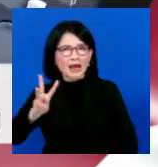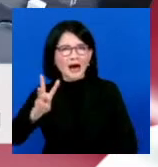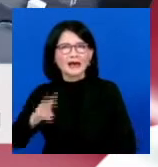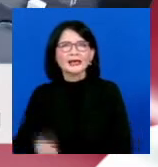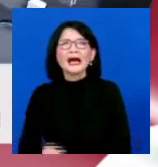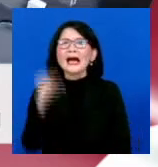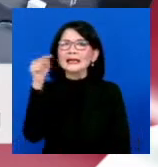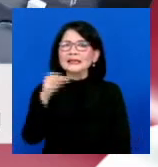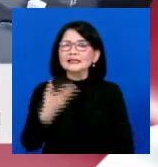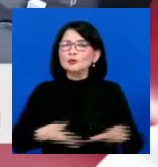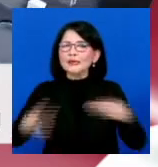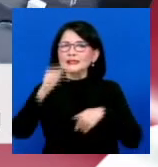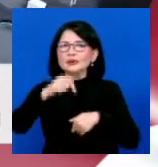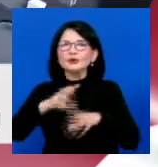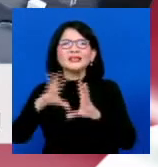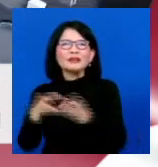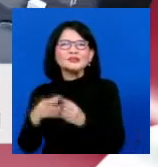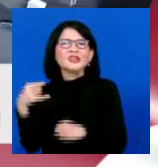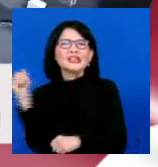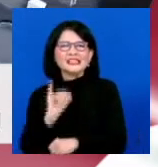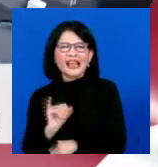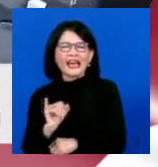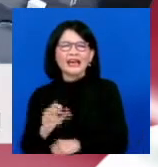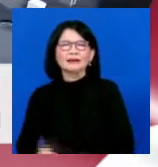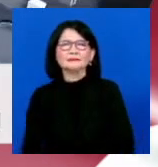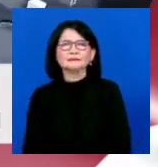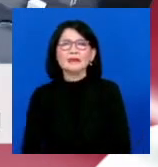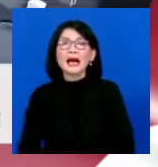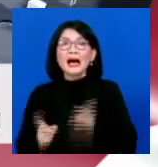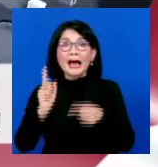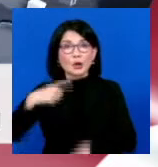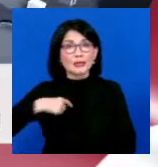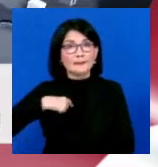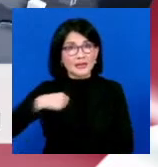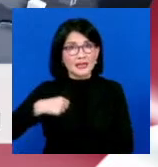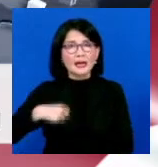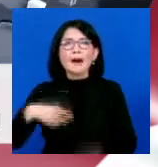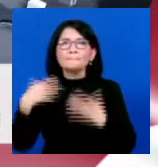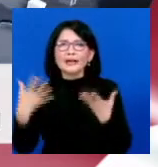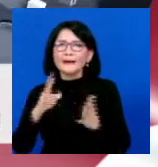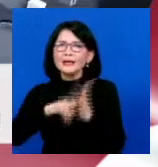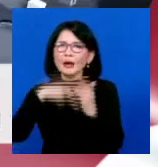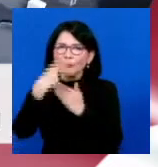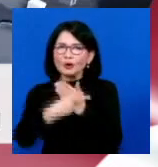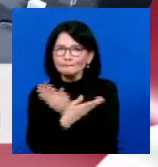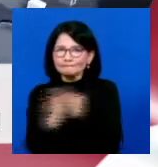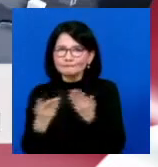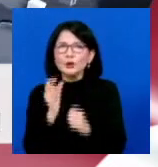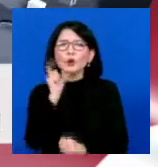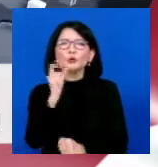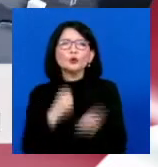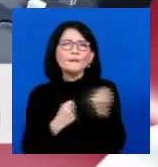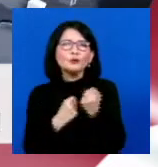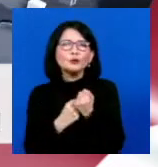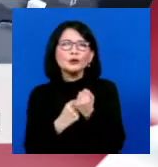mana hal itu termasuk kategori buruk pertanyaannya jika terpilih Bagaimana program saudara dalam mendukung sumber daya